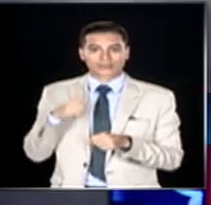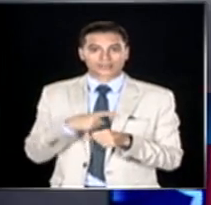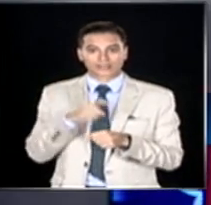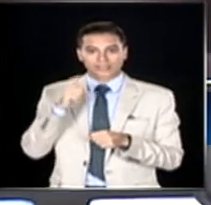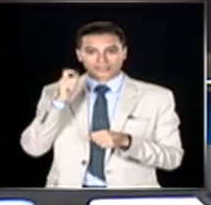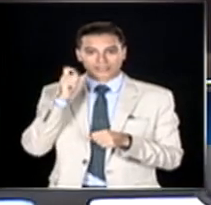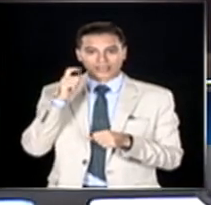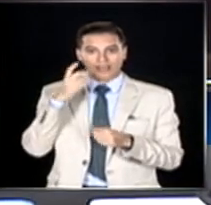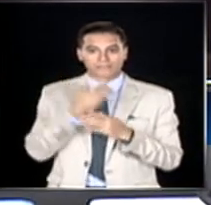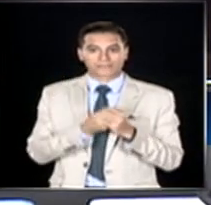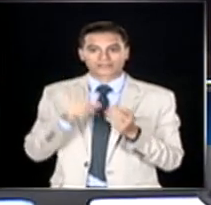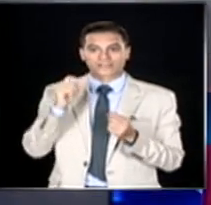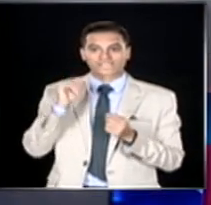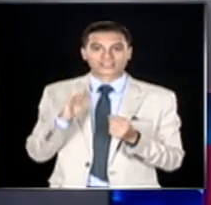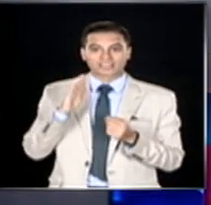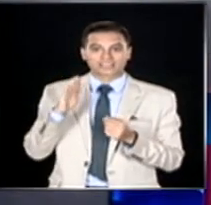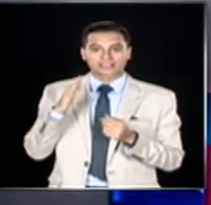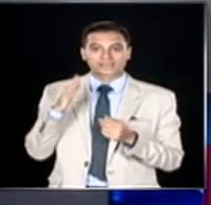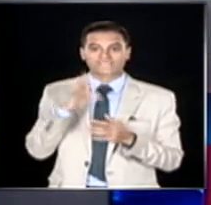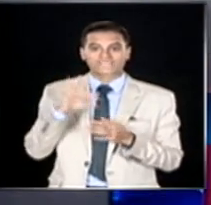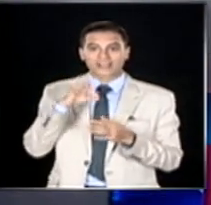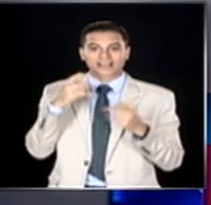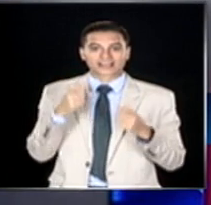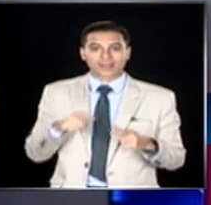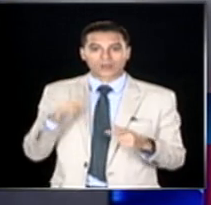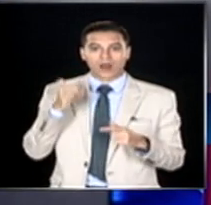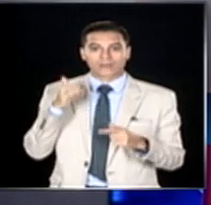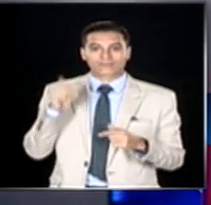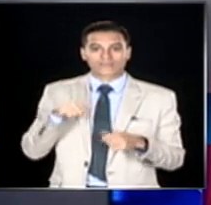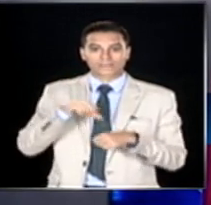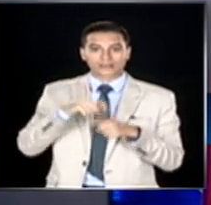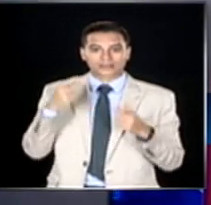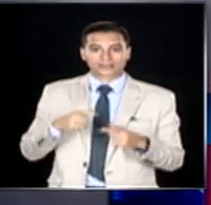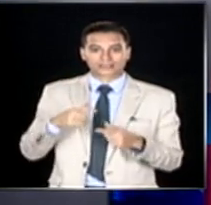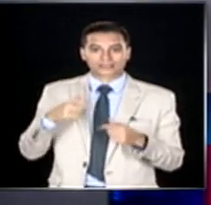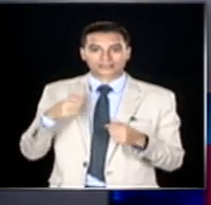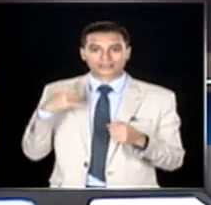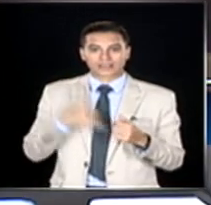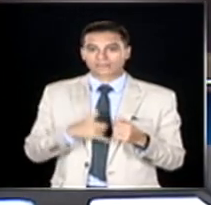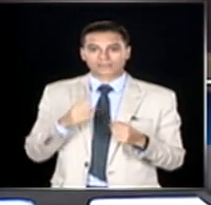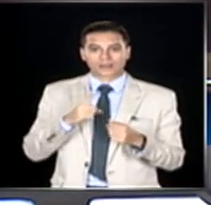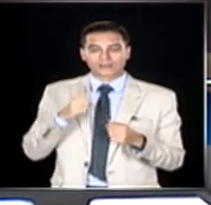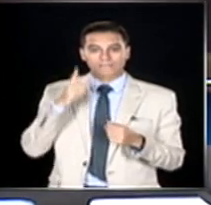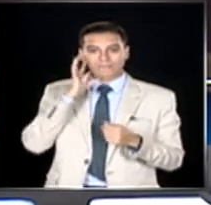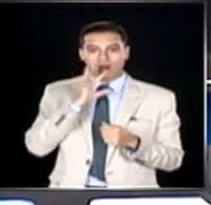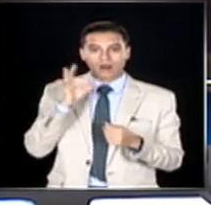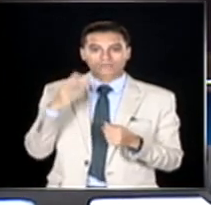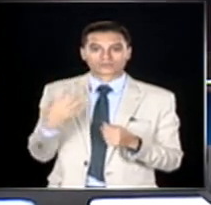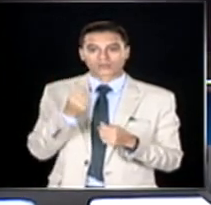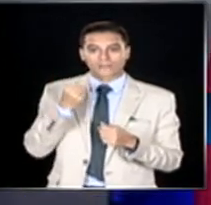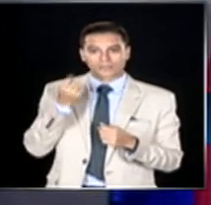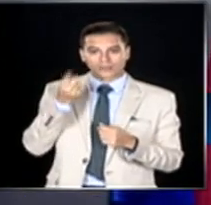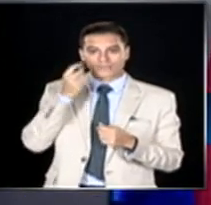ابن النفيس. صح. في أي دولة عربية تقع مدينة الموصل؟ اليمن. غلط. صاحبة رأي هي أغنية